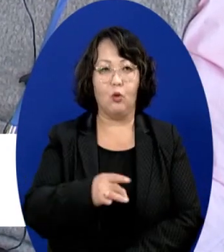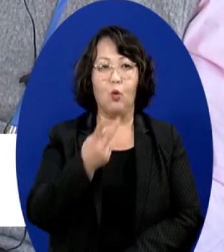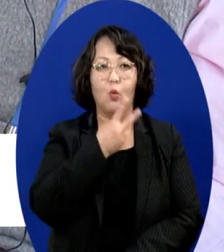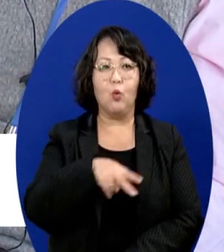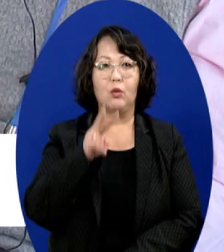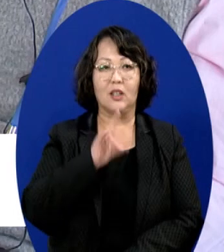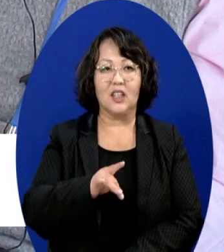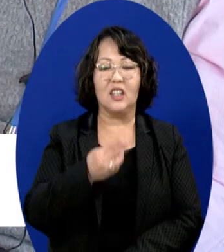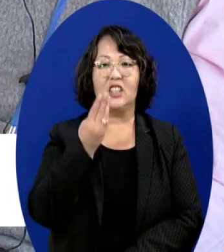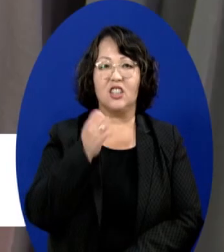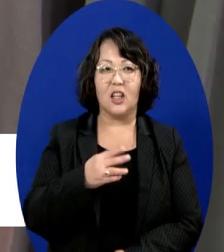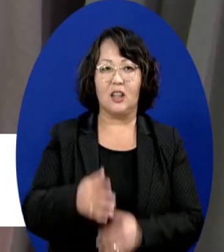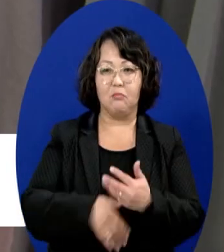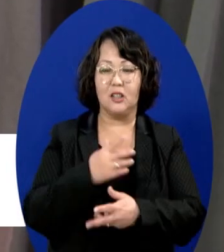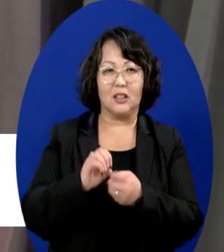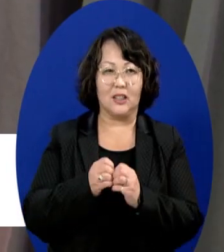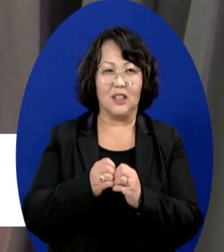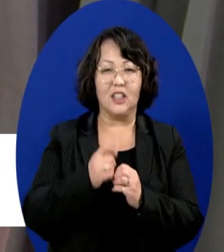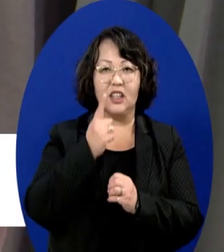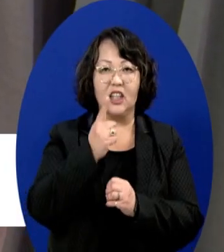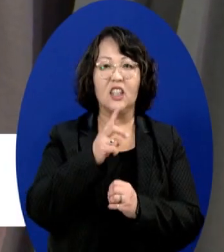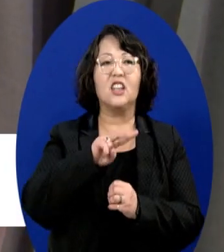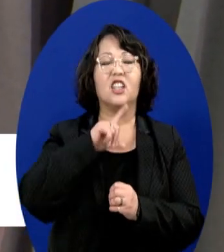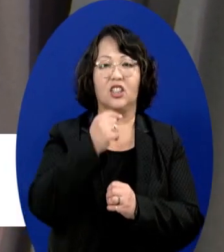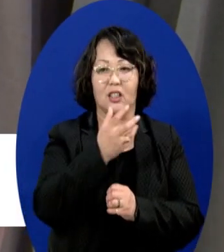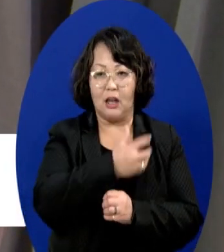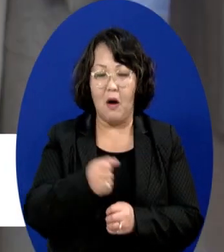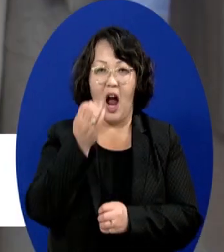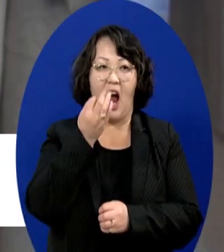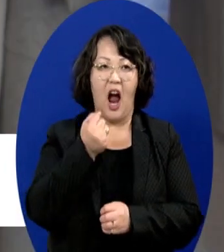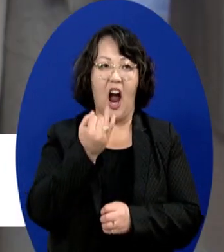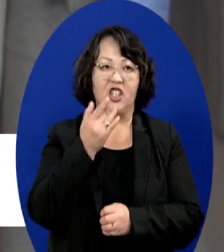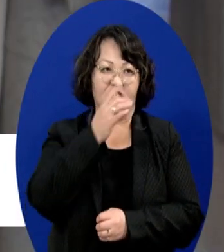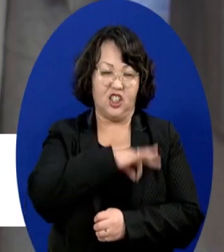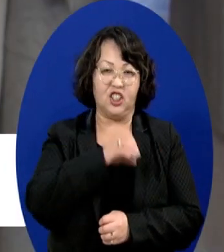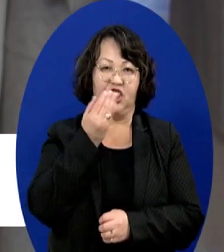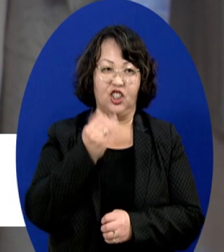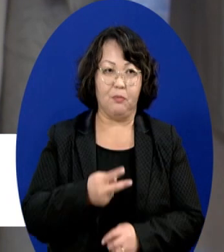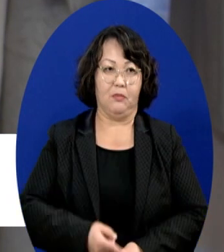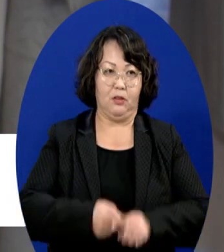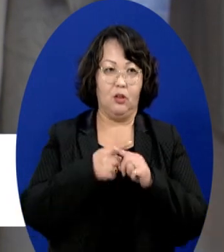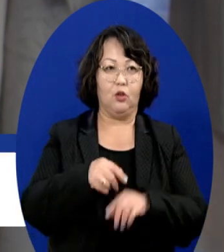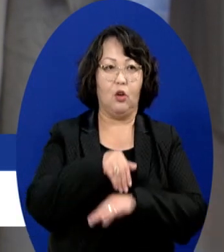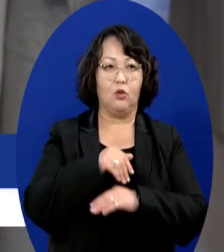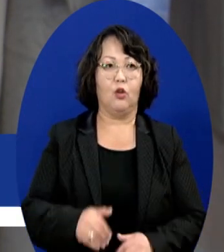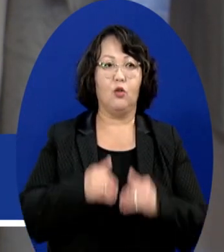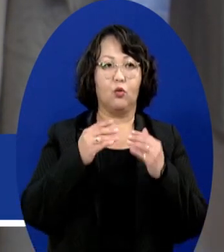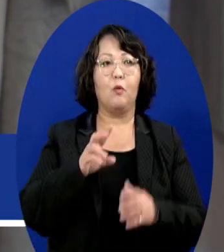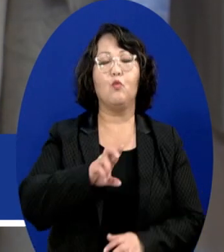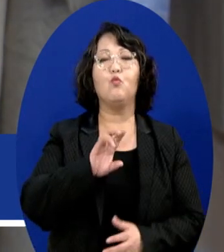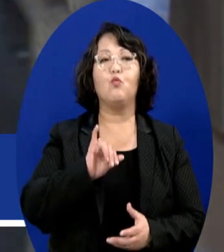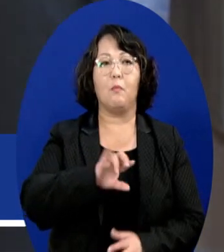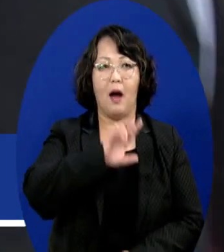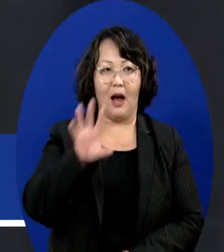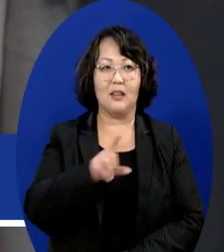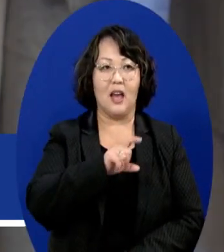шат амжилгыг нэмэгдүүлж нэгжээс гарах ашиг шимийг нэмэгдүүлэх хэрэгтэй байна. Доктортой өгчлөл гэж юу хэлээд байгаа юм гэхээр байгальтай ээлтэй нийгмийн